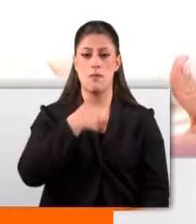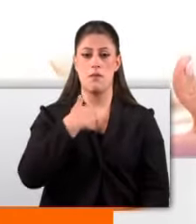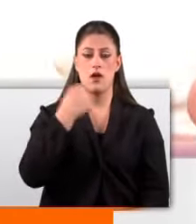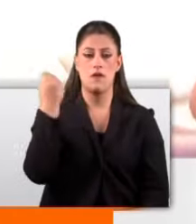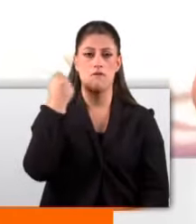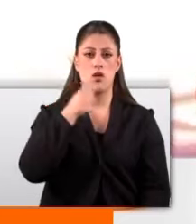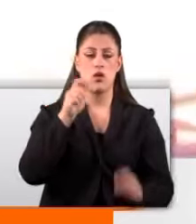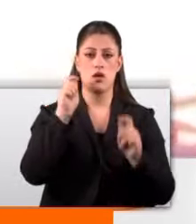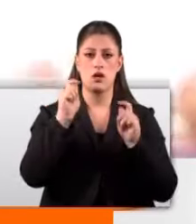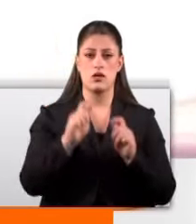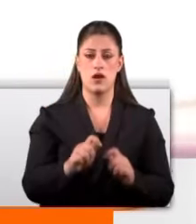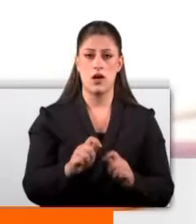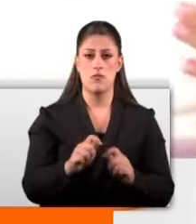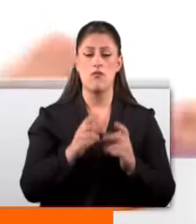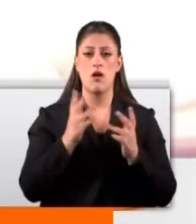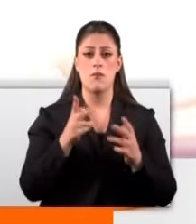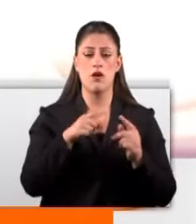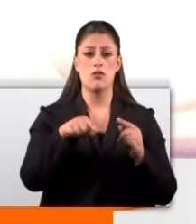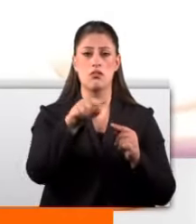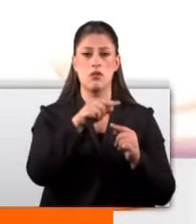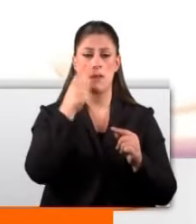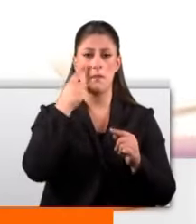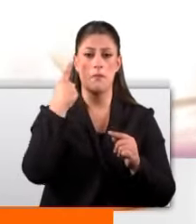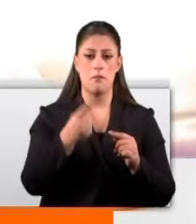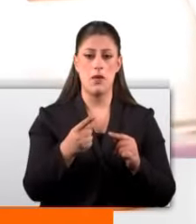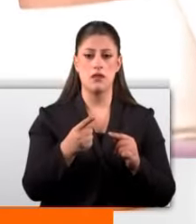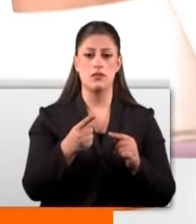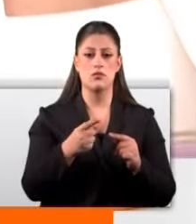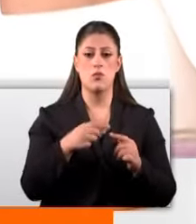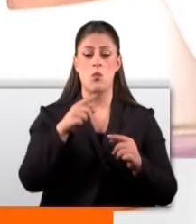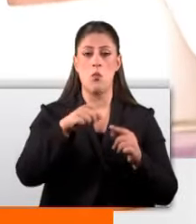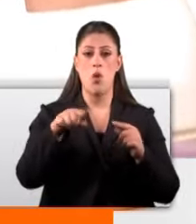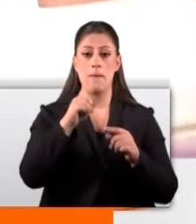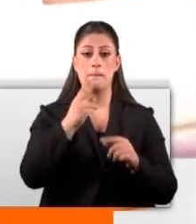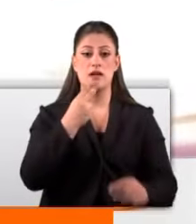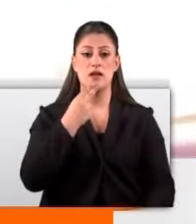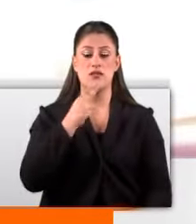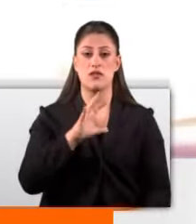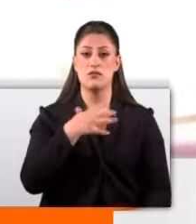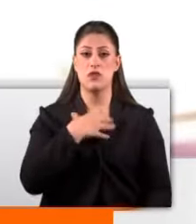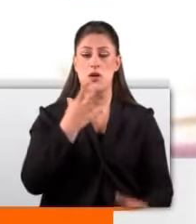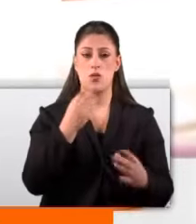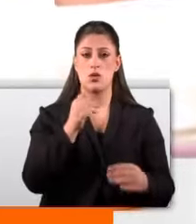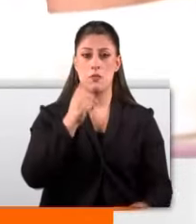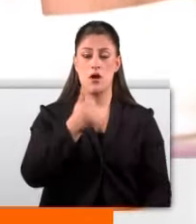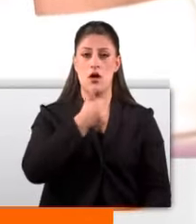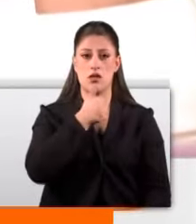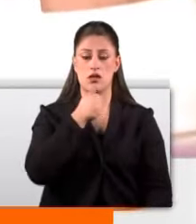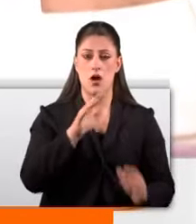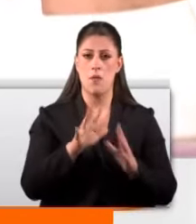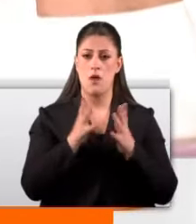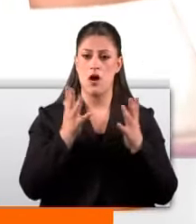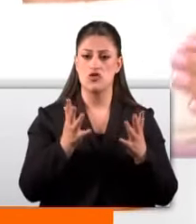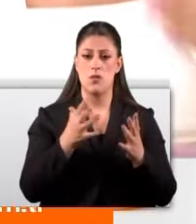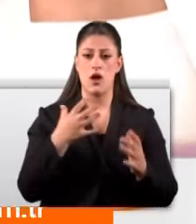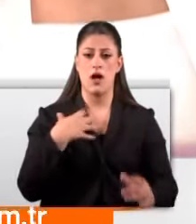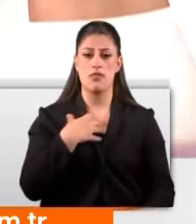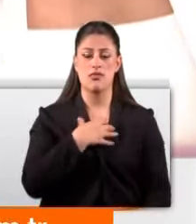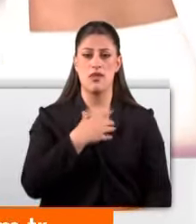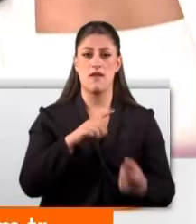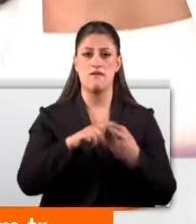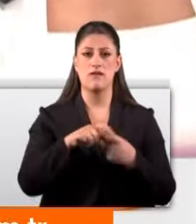uyguladı. Ama diğer taraftan baktığında da böyle bir kadına sahip çıkan bir adam acaba annenin ve